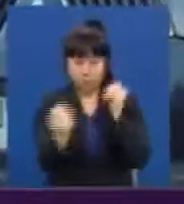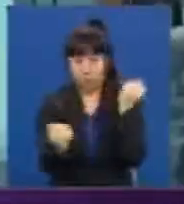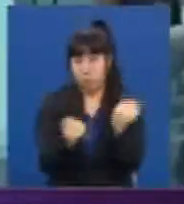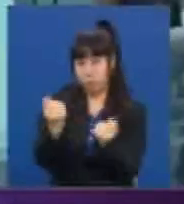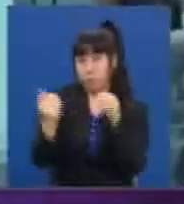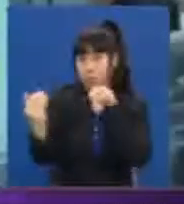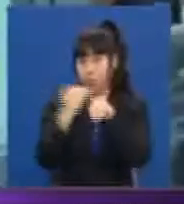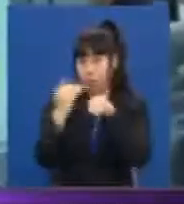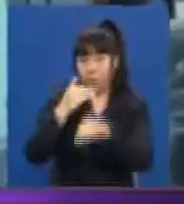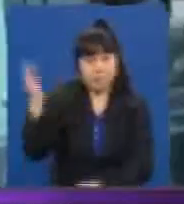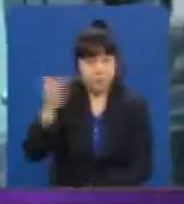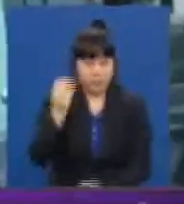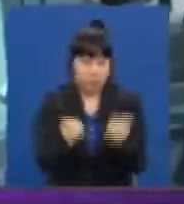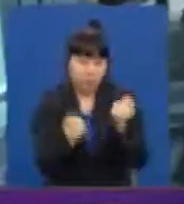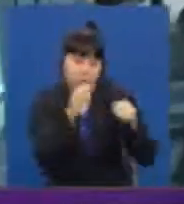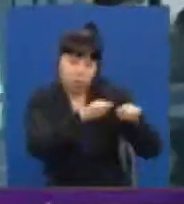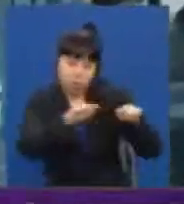จราจรและสถานที่จอดรถด้วย